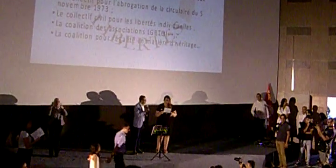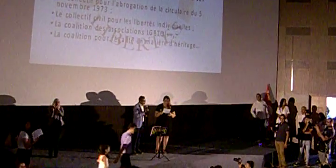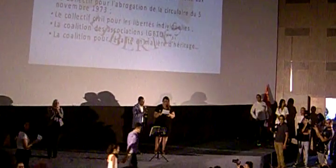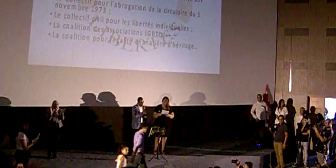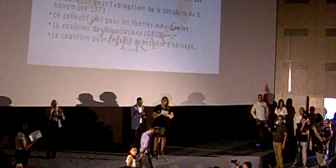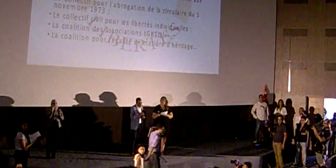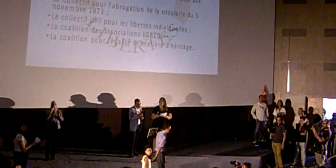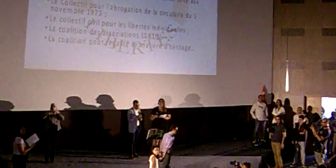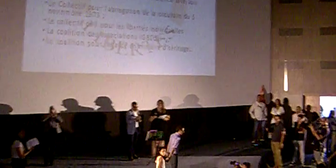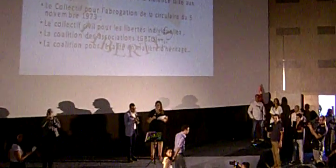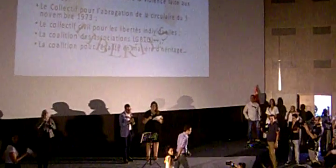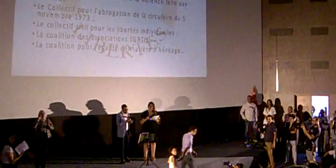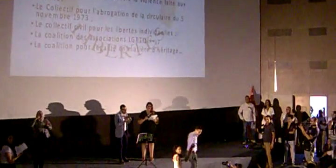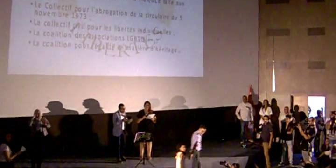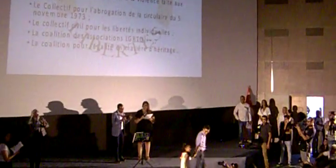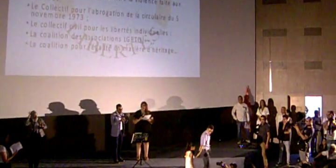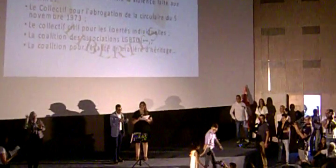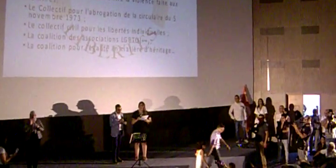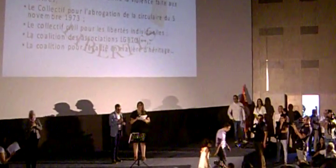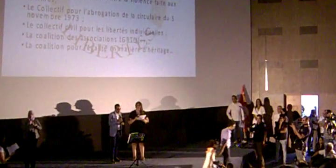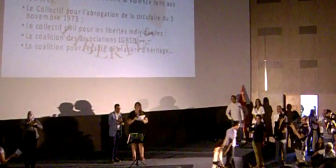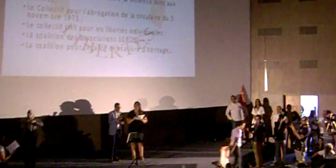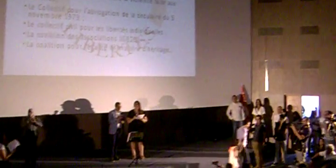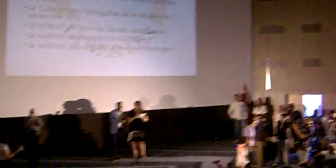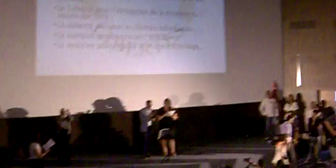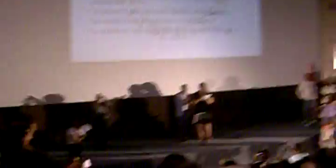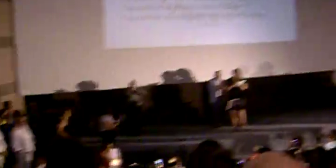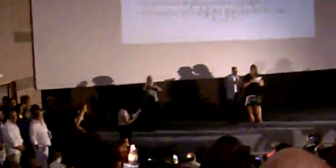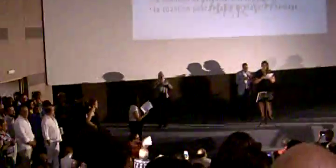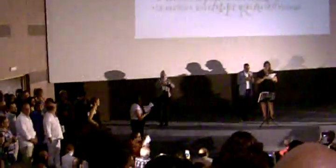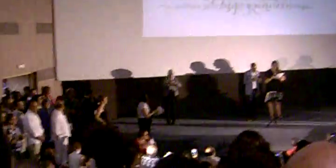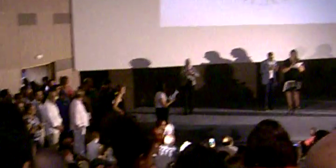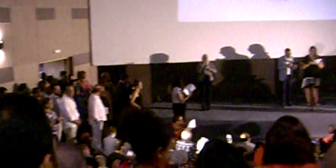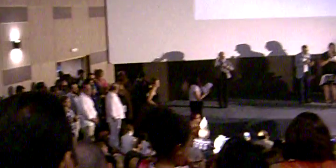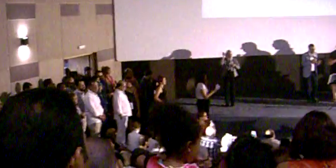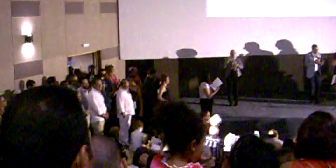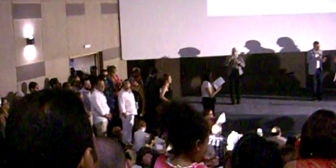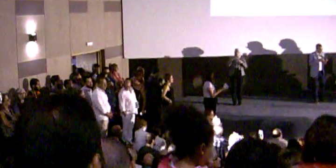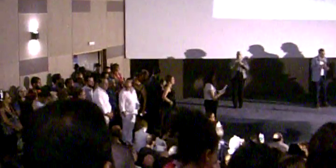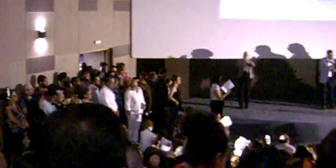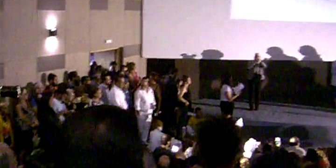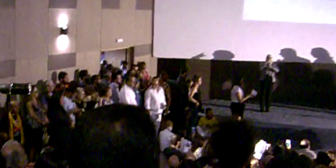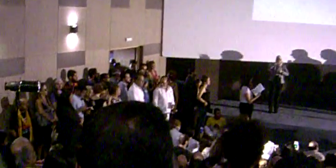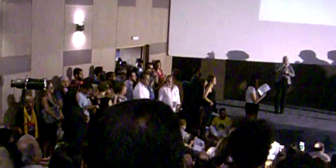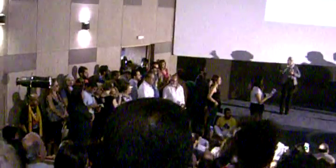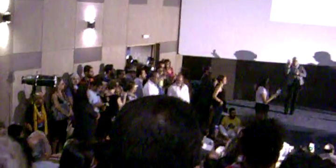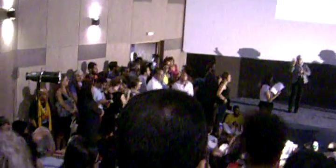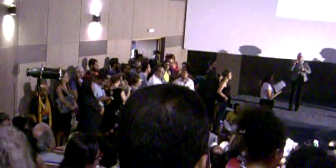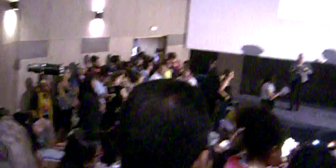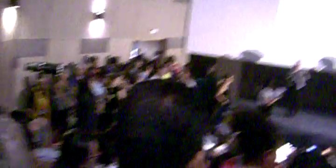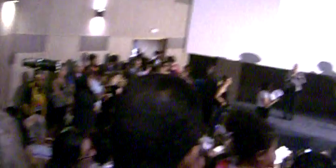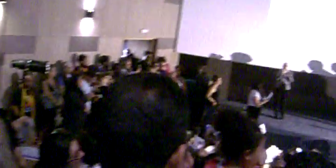تونسية ولكل تونسي وكل من حل بهذه الأرض. منذ 2014 اعتبرنا